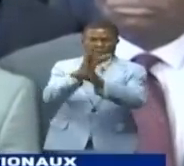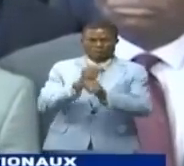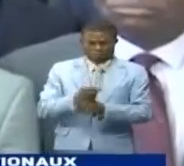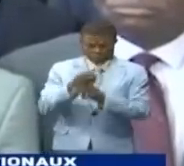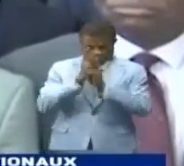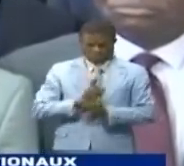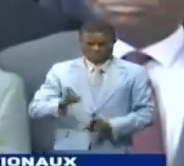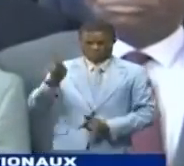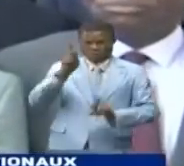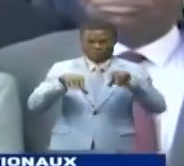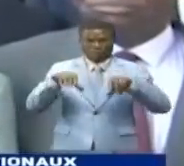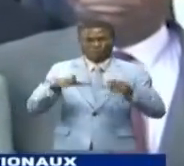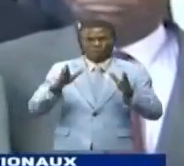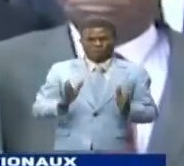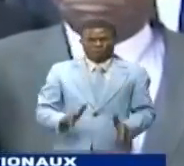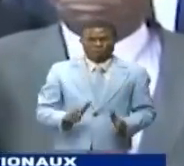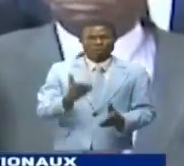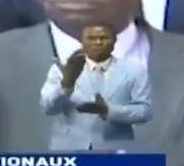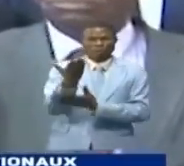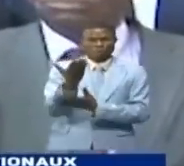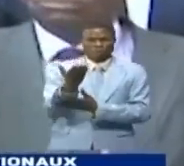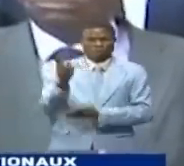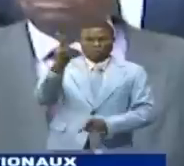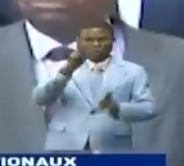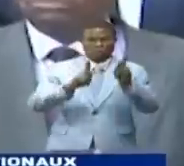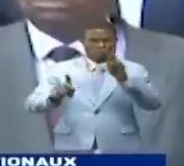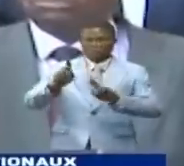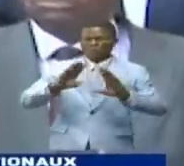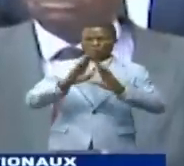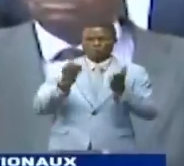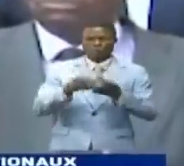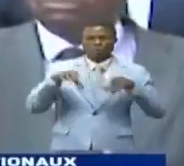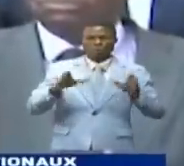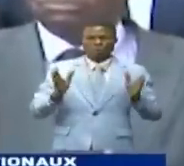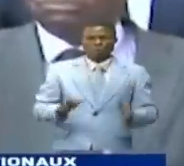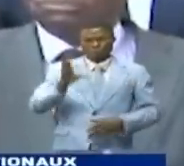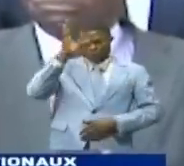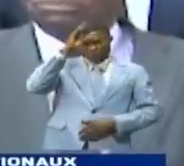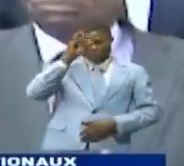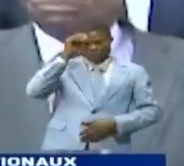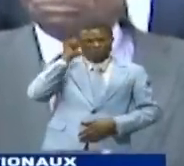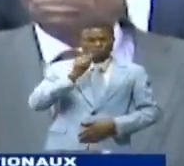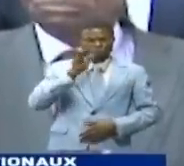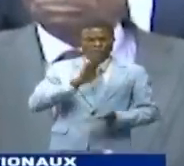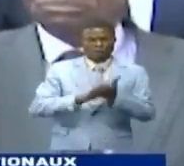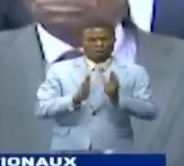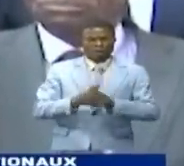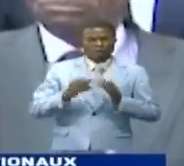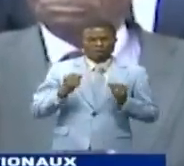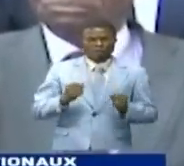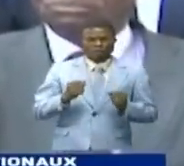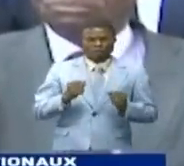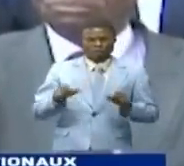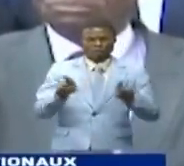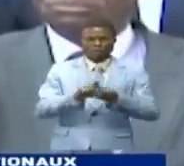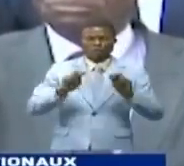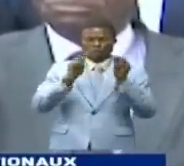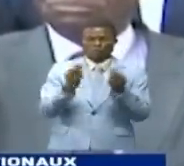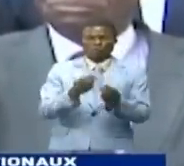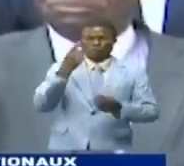peuple congolais. En appelant à toute la population congolaise à se mobiliser comme un seul